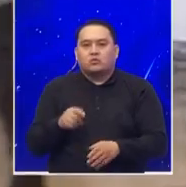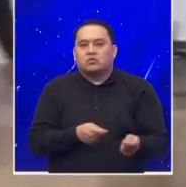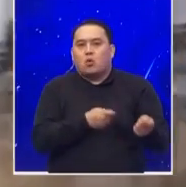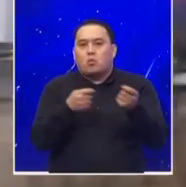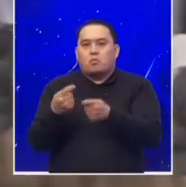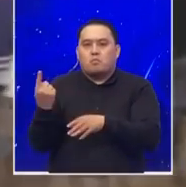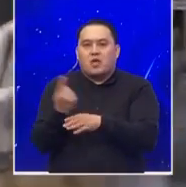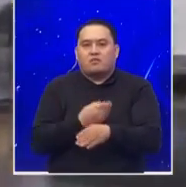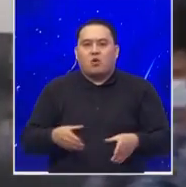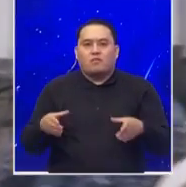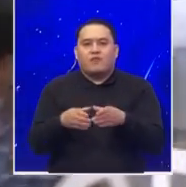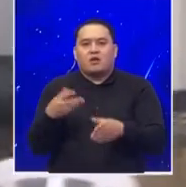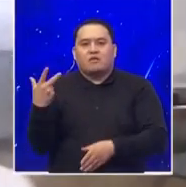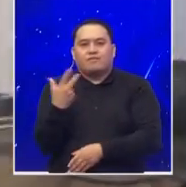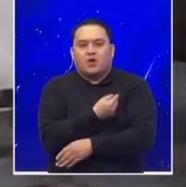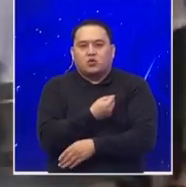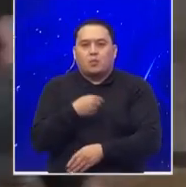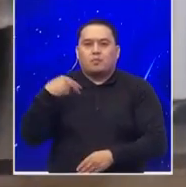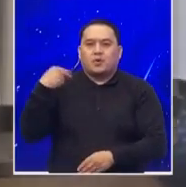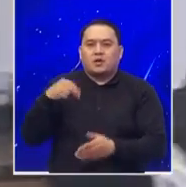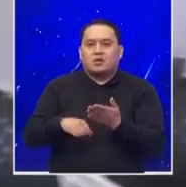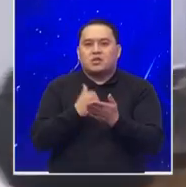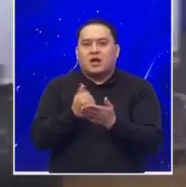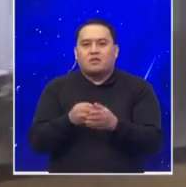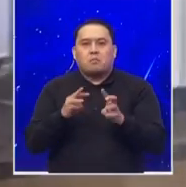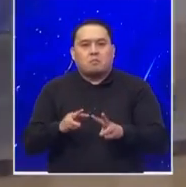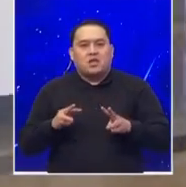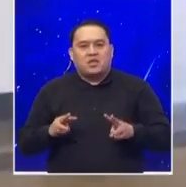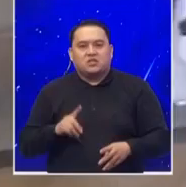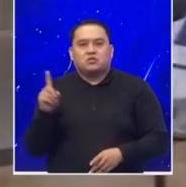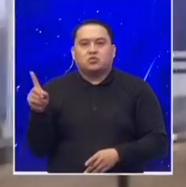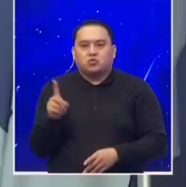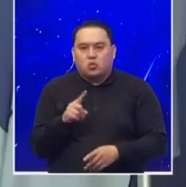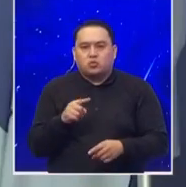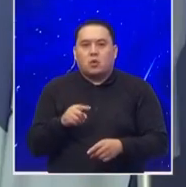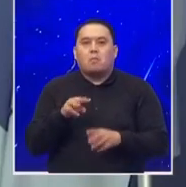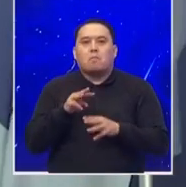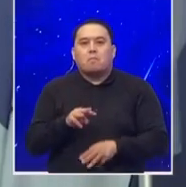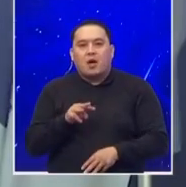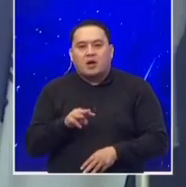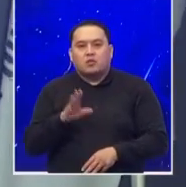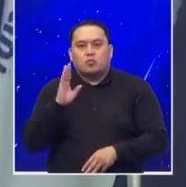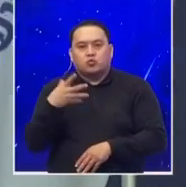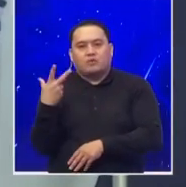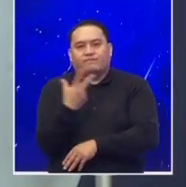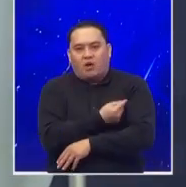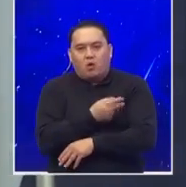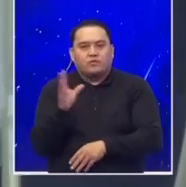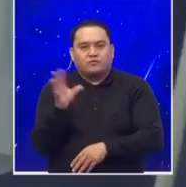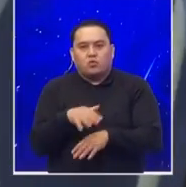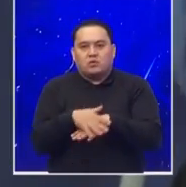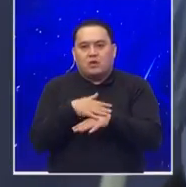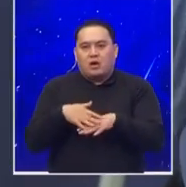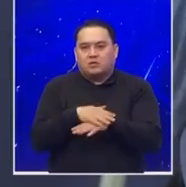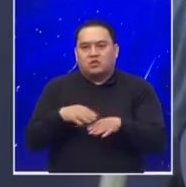доставили первую партию вакцин Moderna. Премьер-министр заверяет, что к концу марта будет вакцинировано все